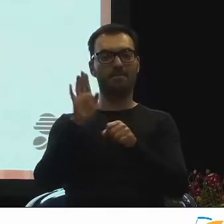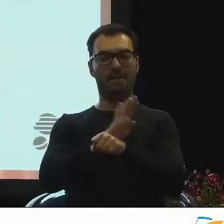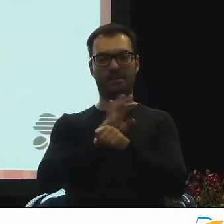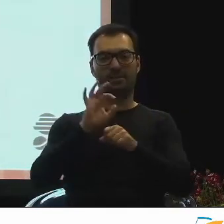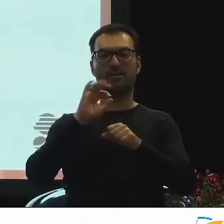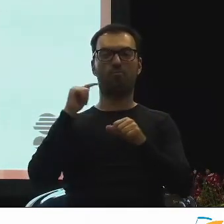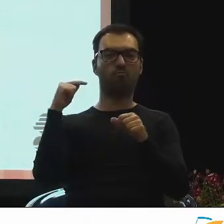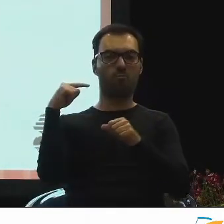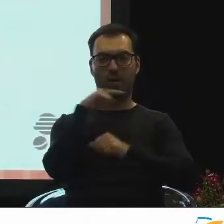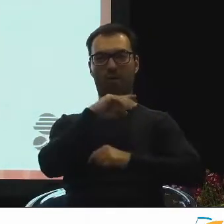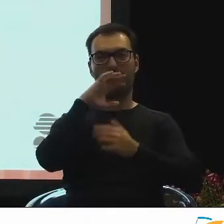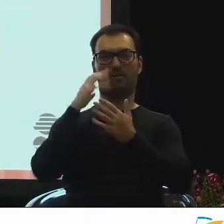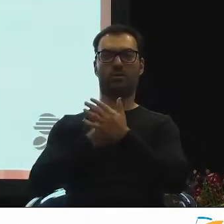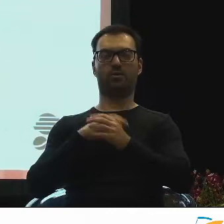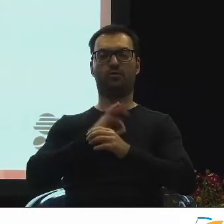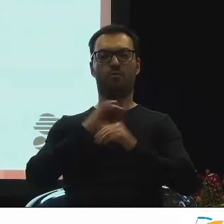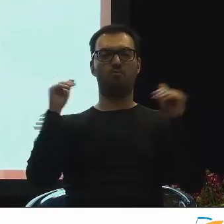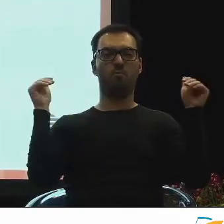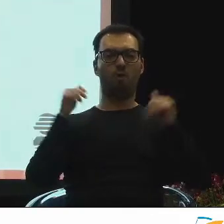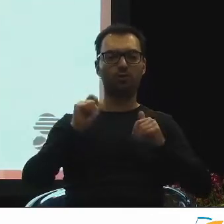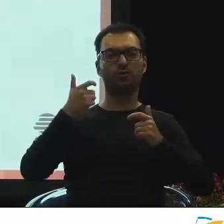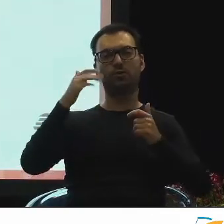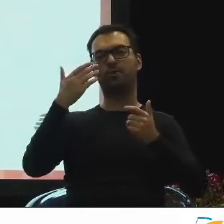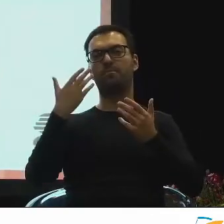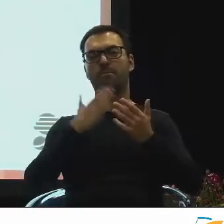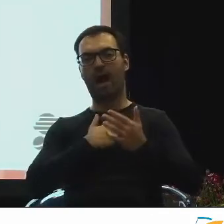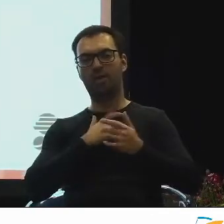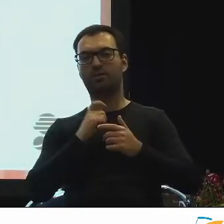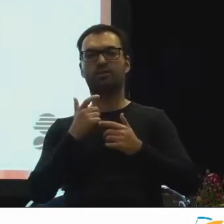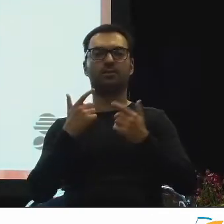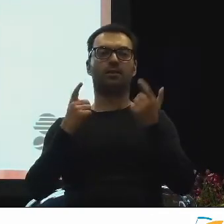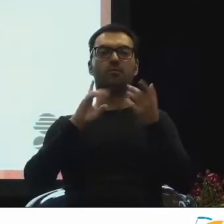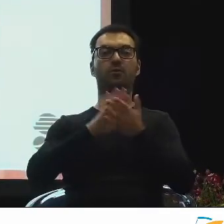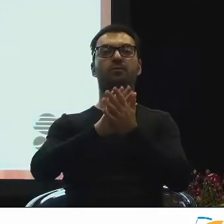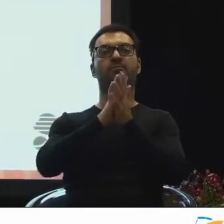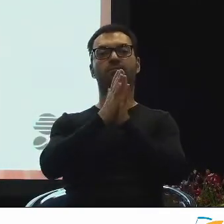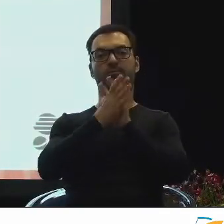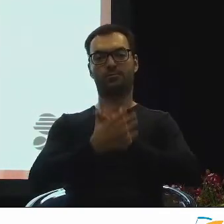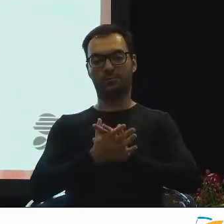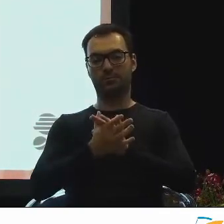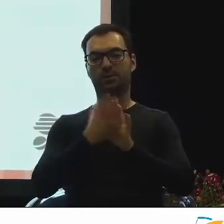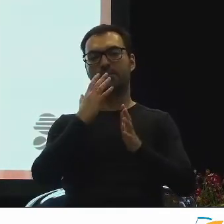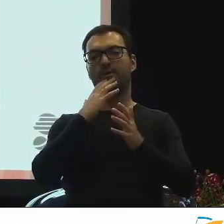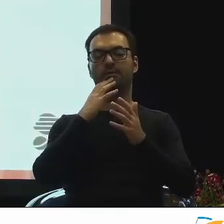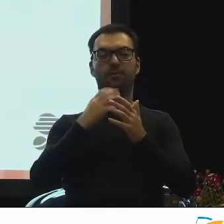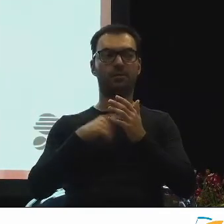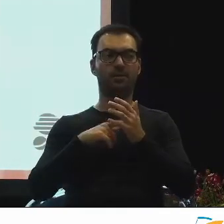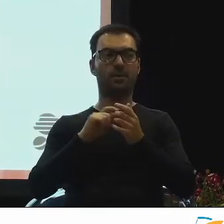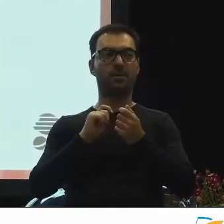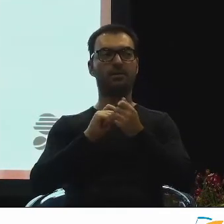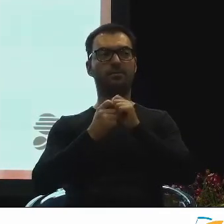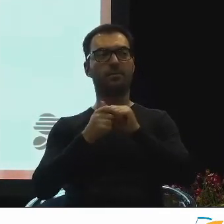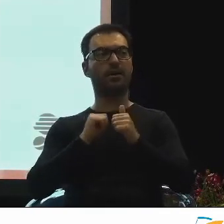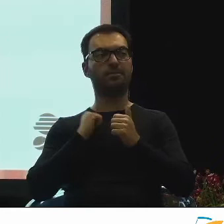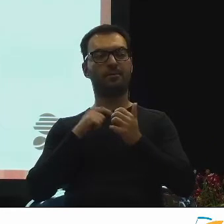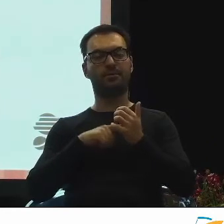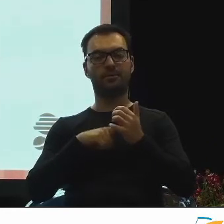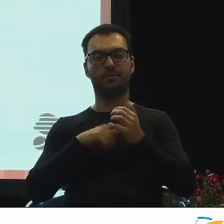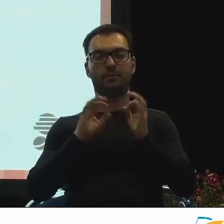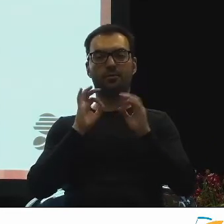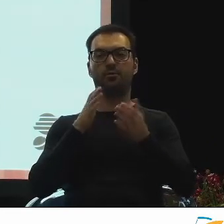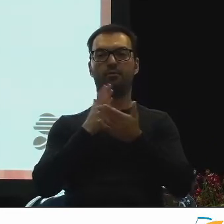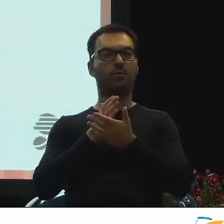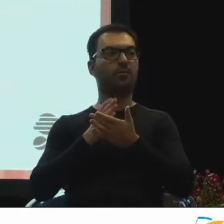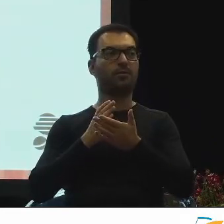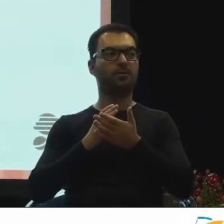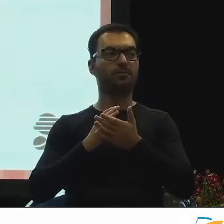robić, ten zakres swojej działalności i następnie to przekształca i w taki sposób, aby